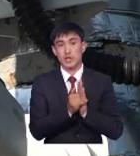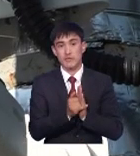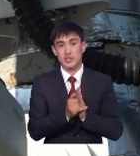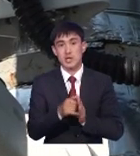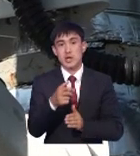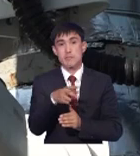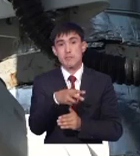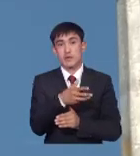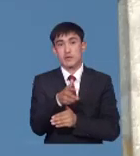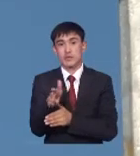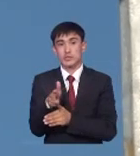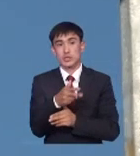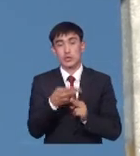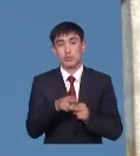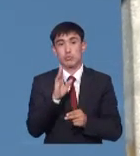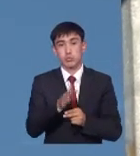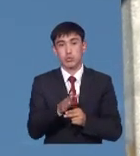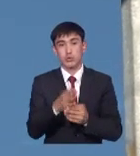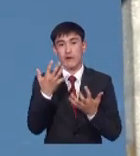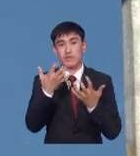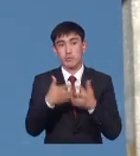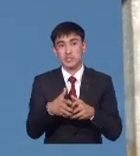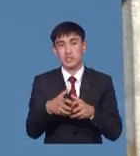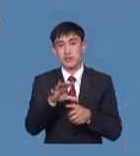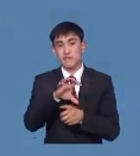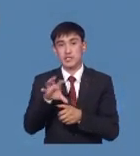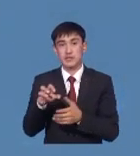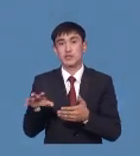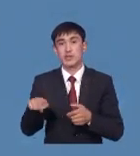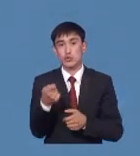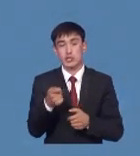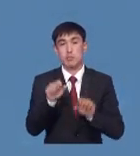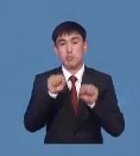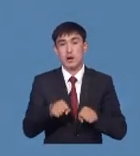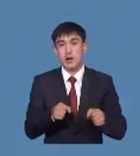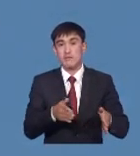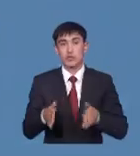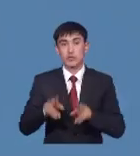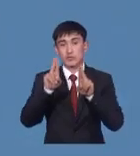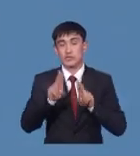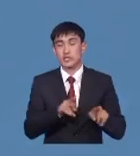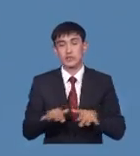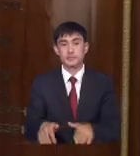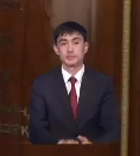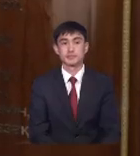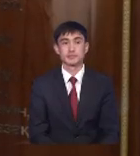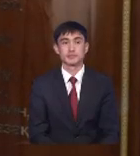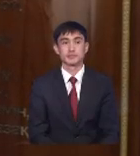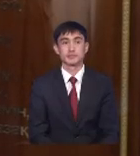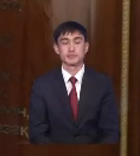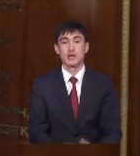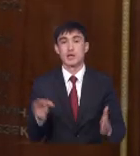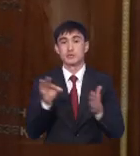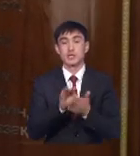многофункциональные видеокамеры которые будут автоматически фиксировать нарушение правил дорожного движения в целях